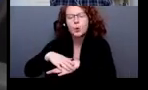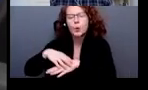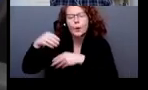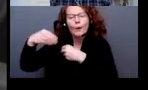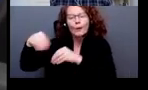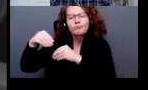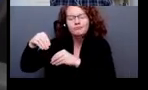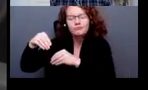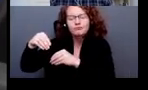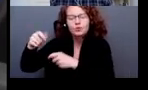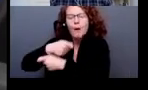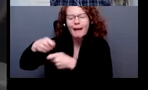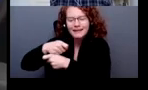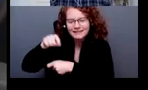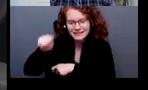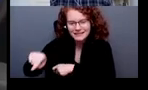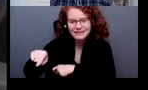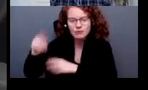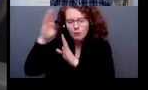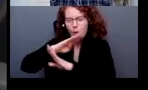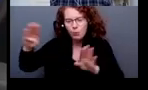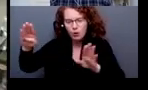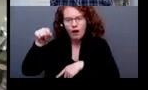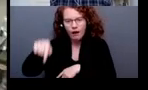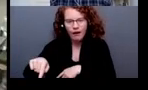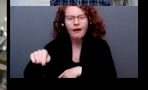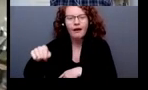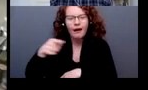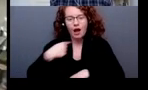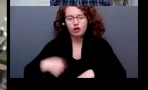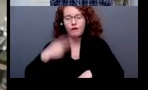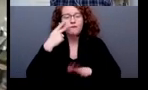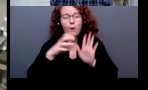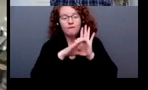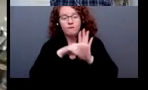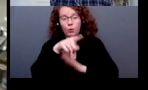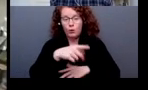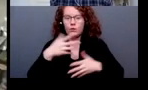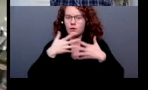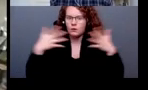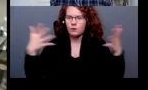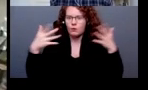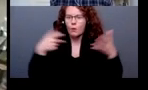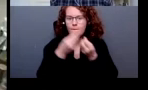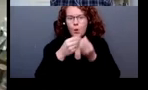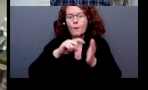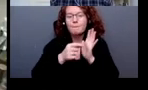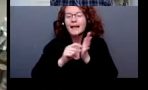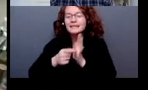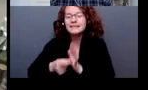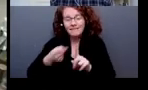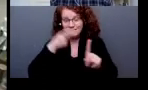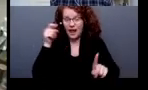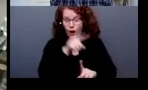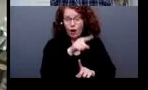Wakiangbei, hein, qui est, vous avez quelques photos ici, hein, un des endroits au monde hein, d'où viennent la majorité des pièces détachées